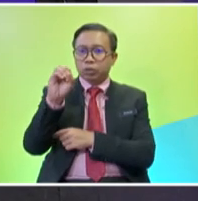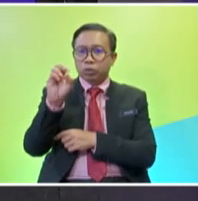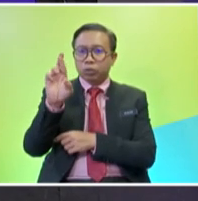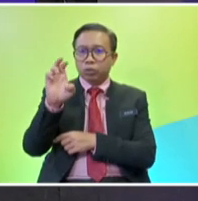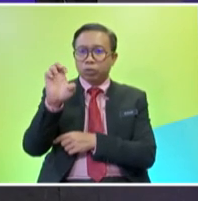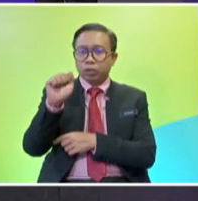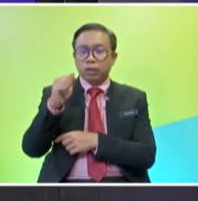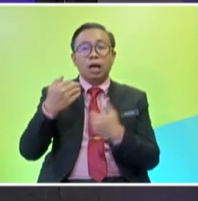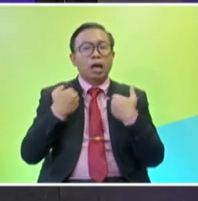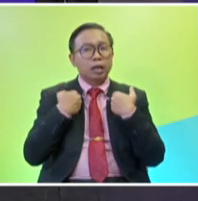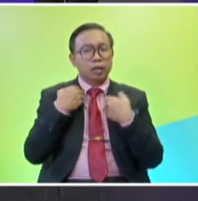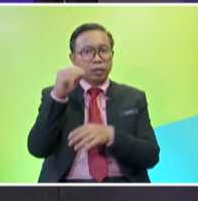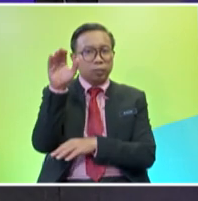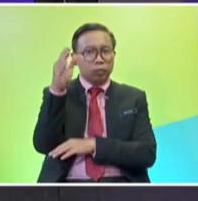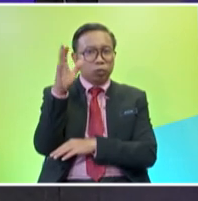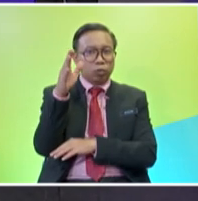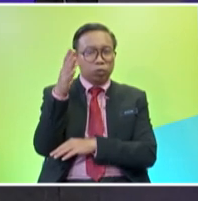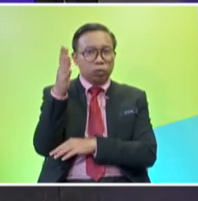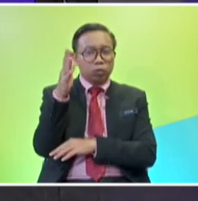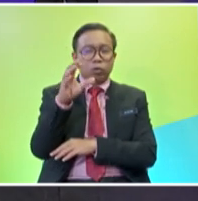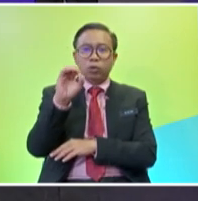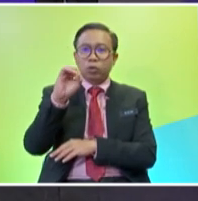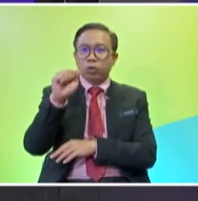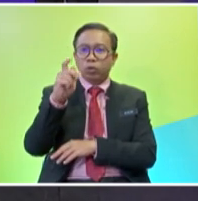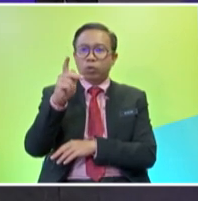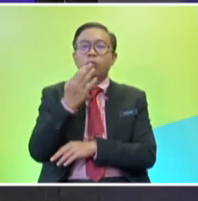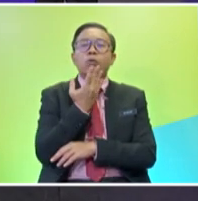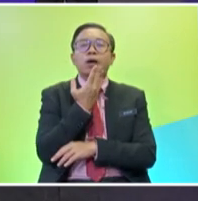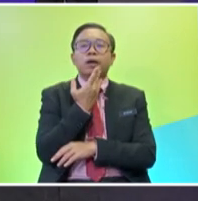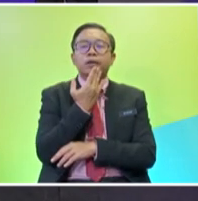kita dapat lihat pokoknya yang berwarna-warni warna-warni